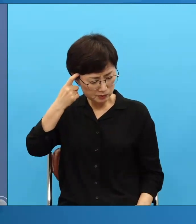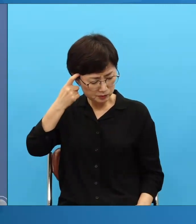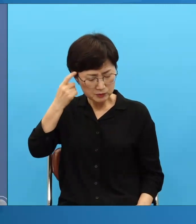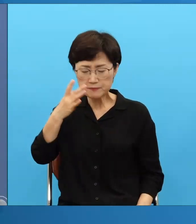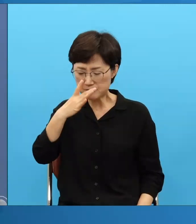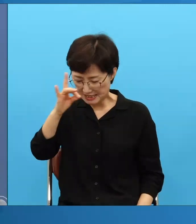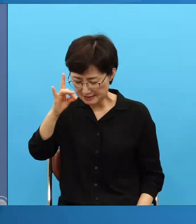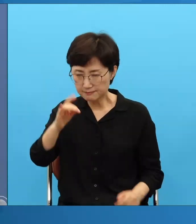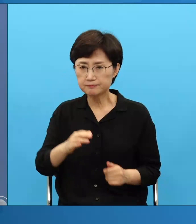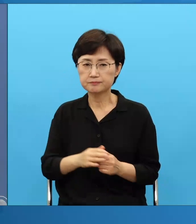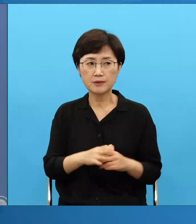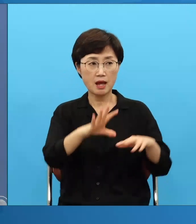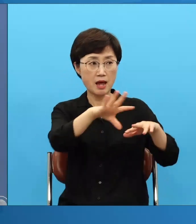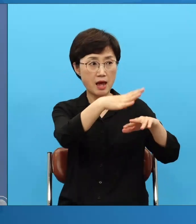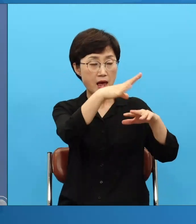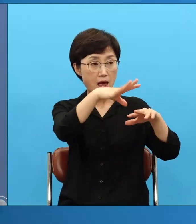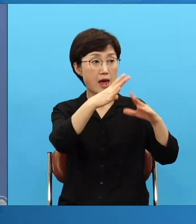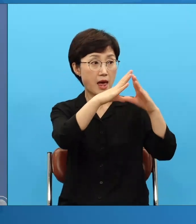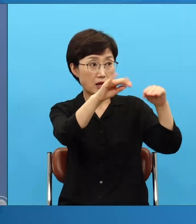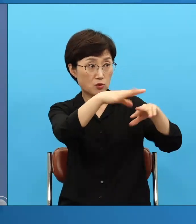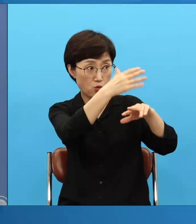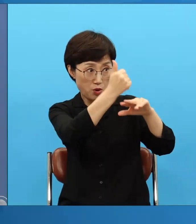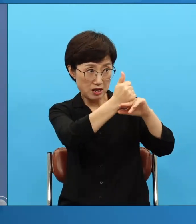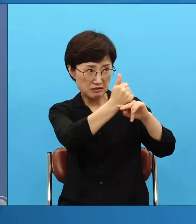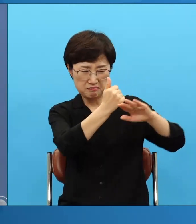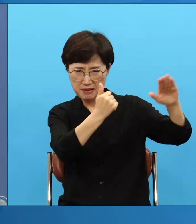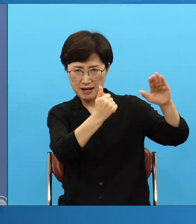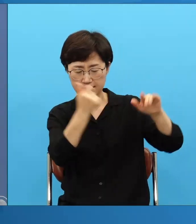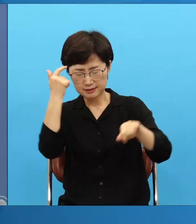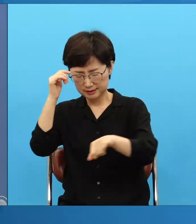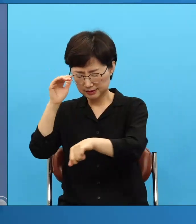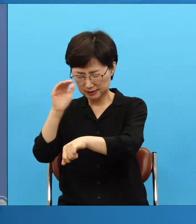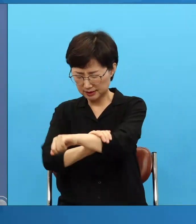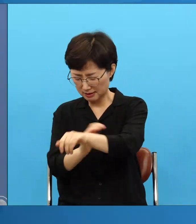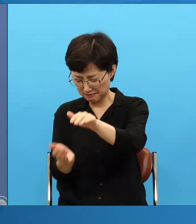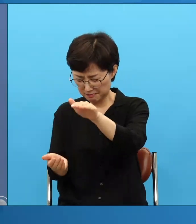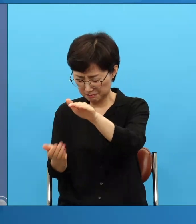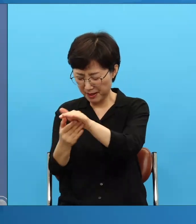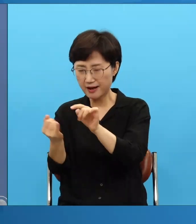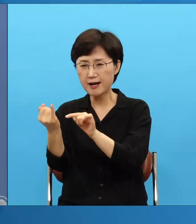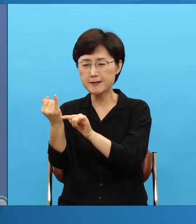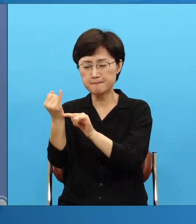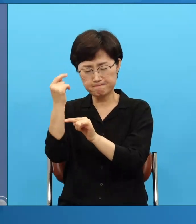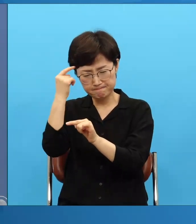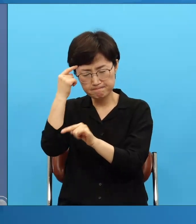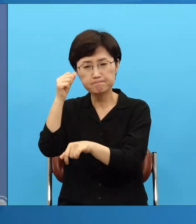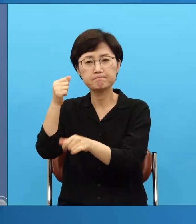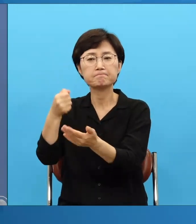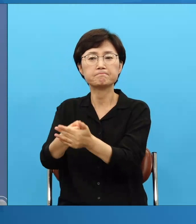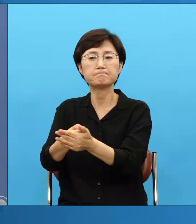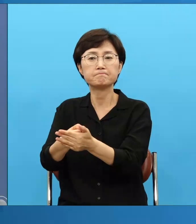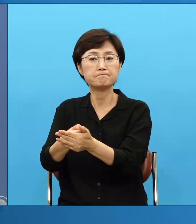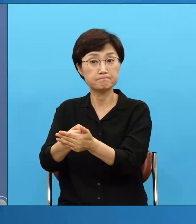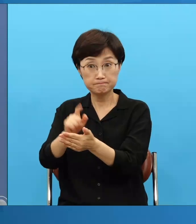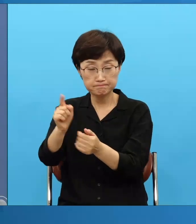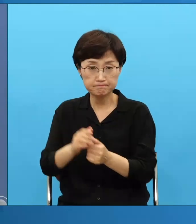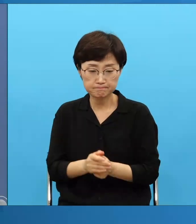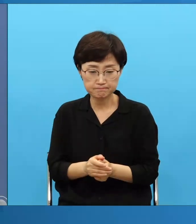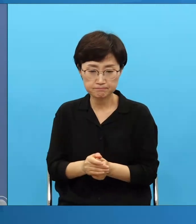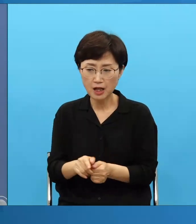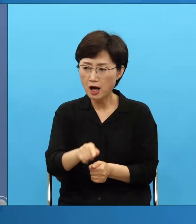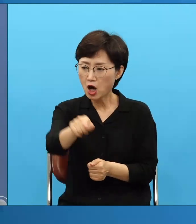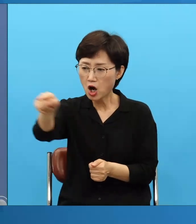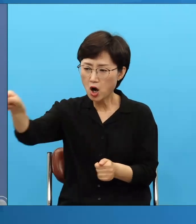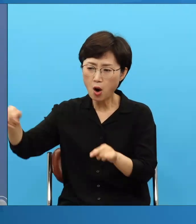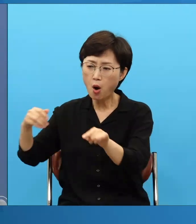애굽 왕도 생각하지 못하는 것을 만들어낸 거예요. And at that time, Jochebed, she thought of something that not even the king could think 그 of. 누구도 생각하지